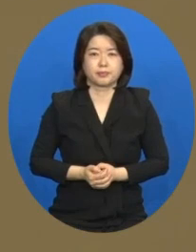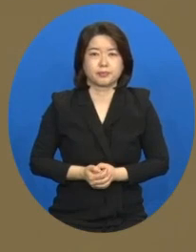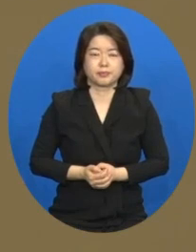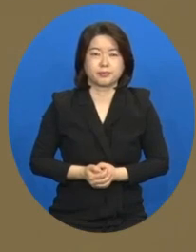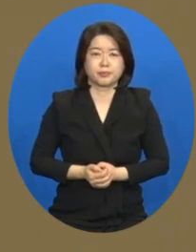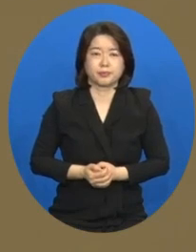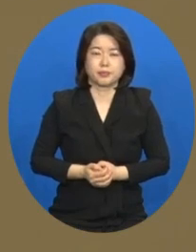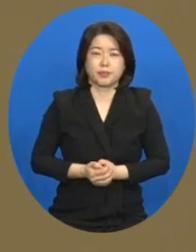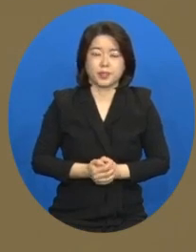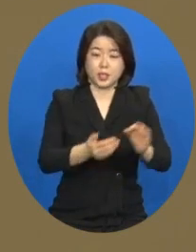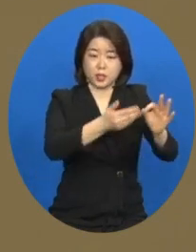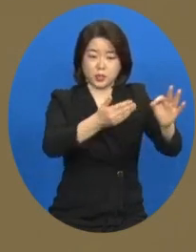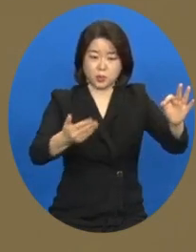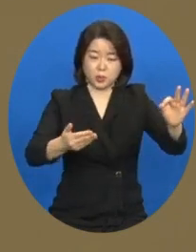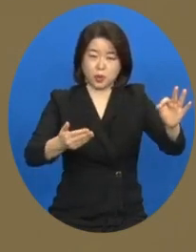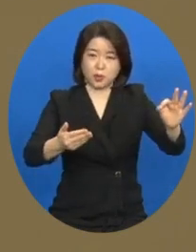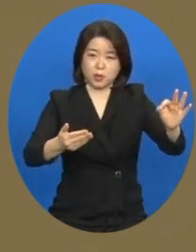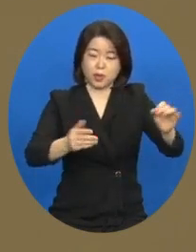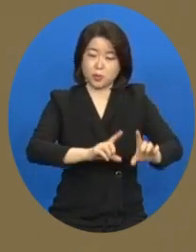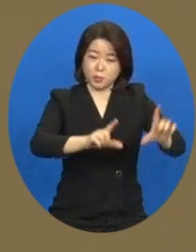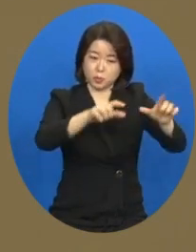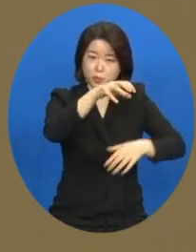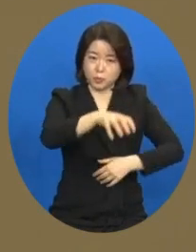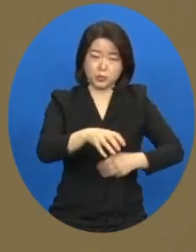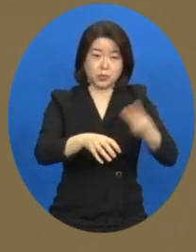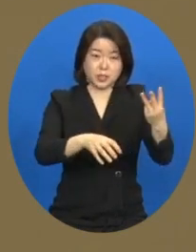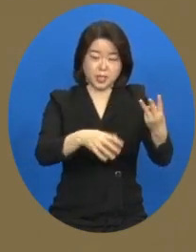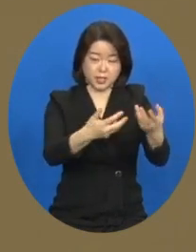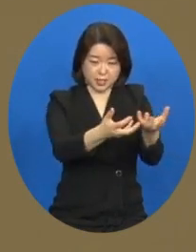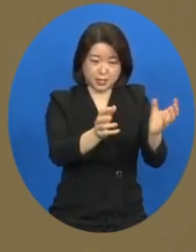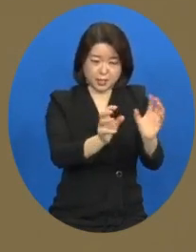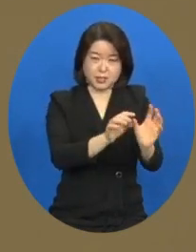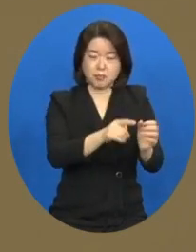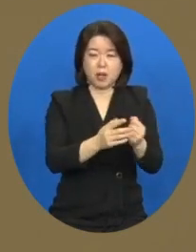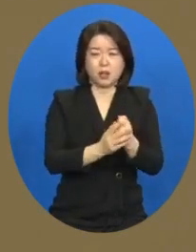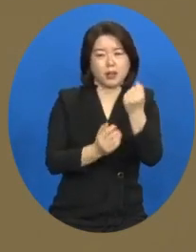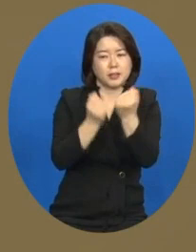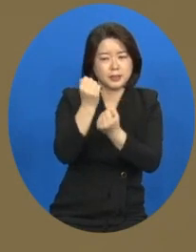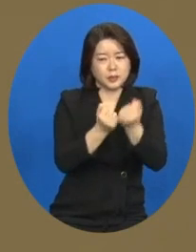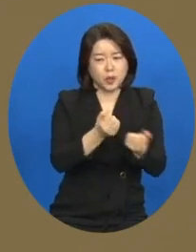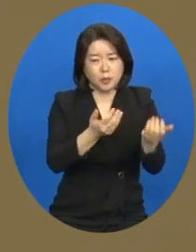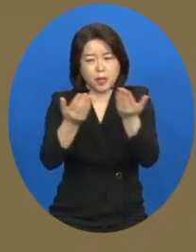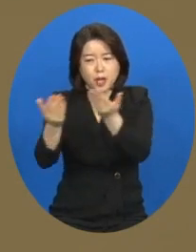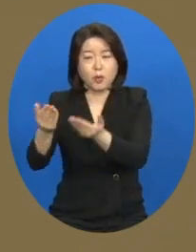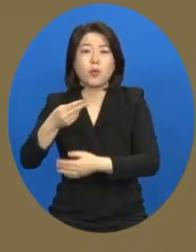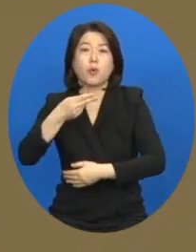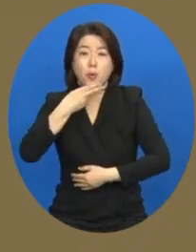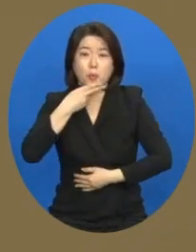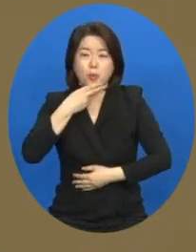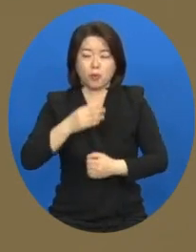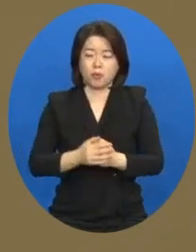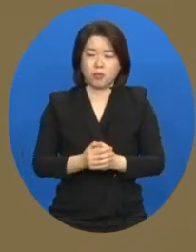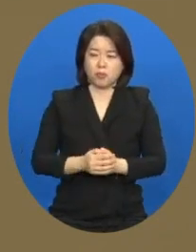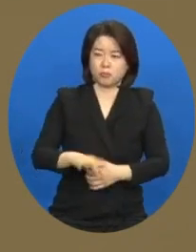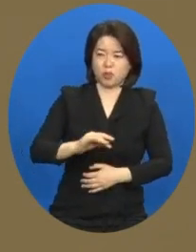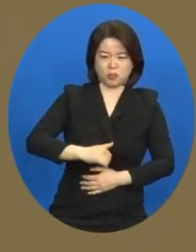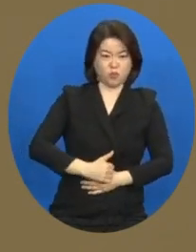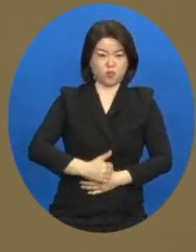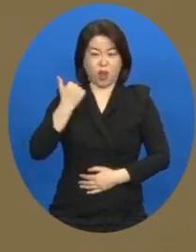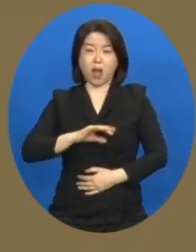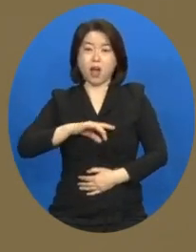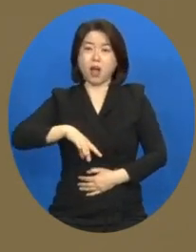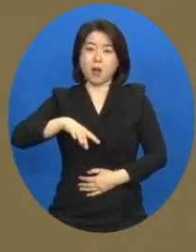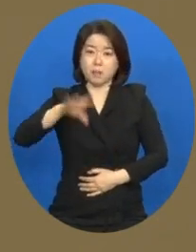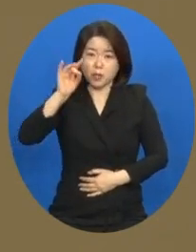이 요단 동쪽편 세 지파가 이렇게 설명을 하지 않고 화부터 냈다면